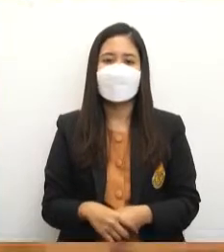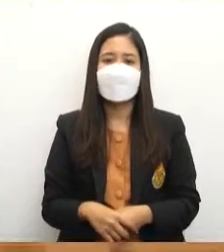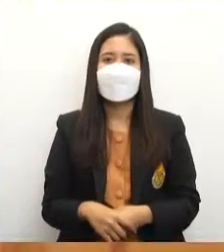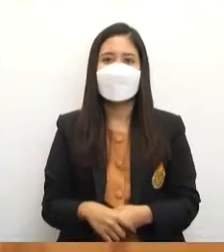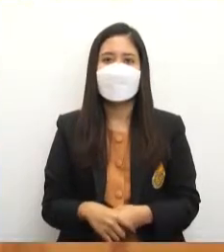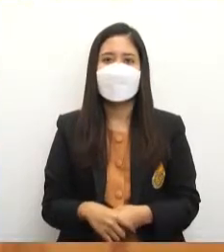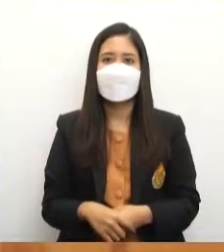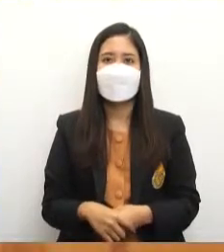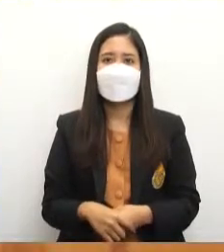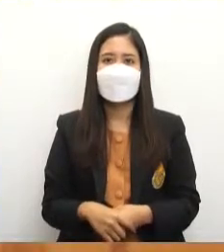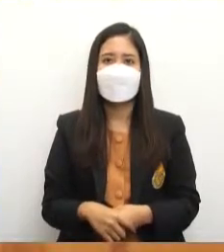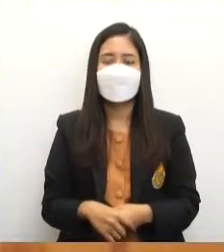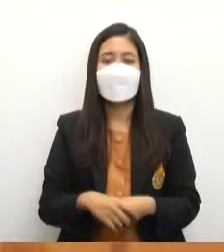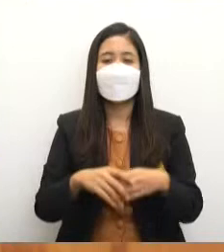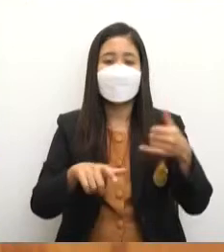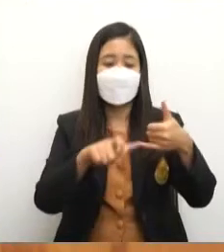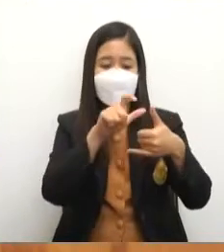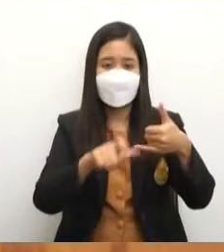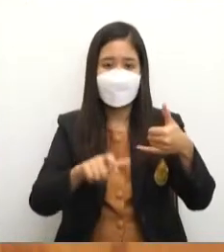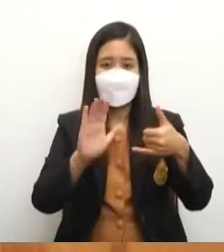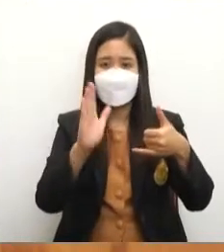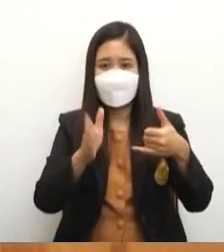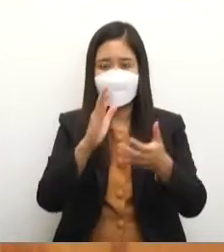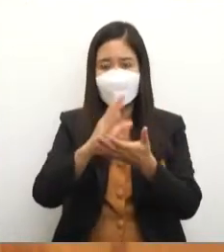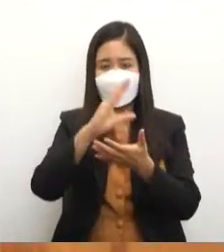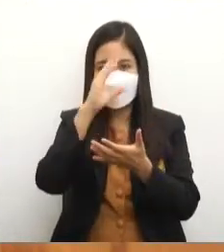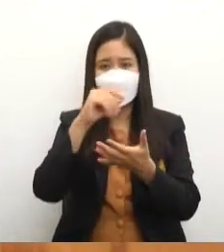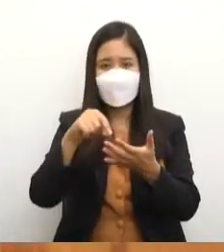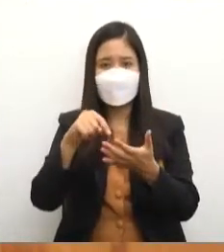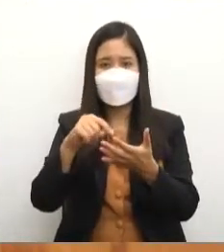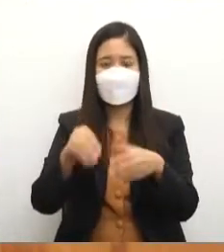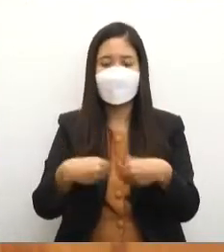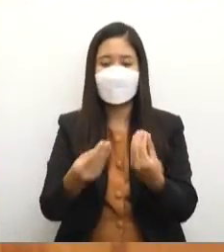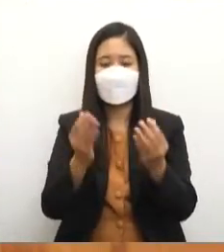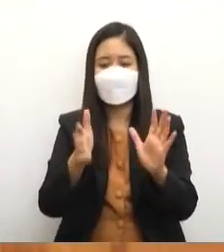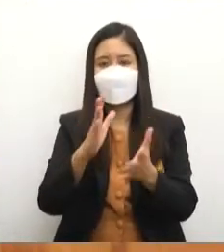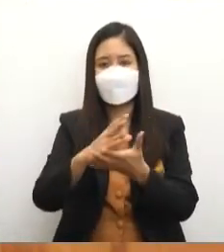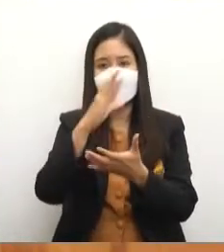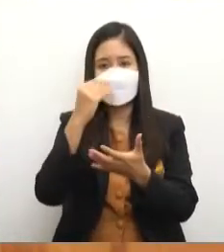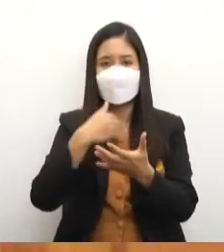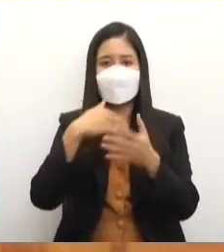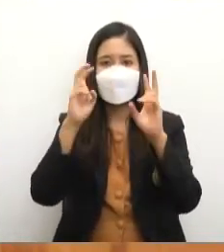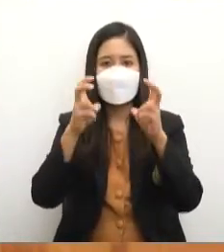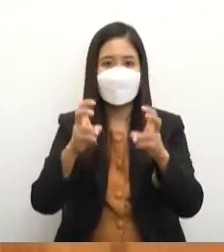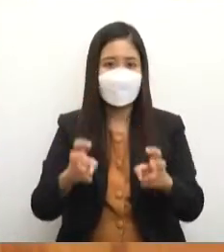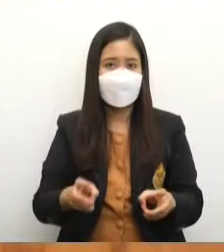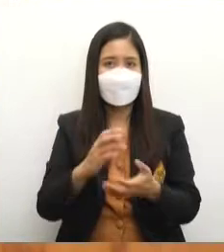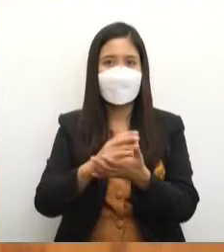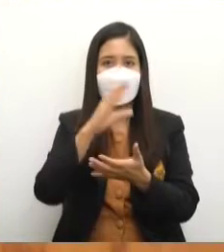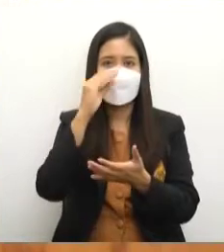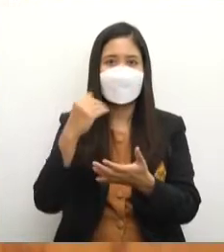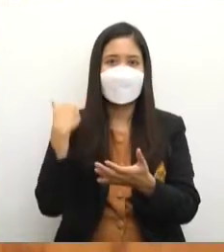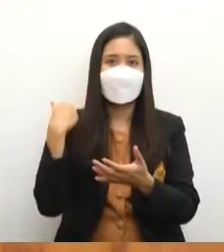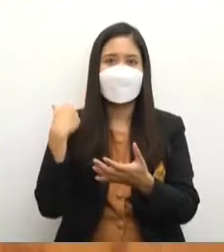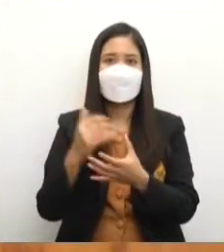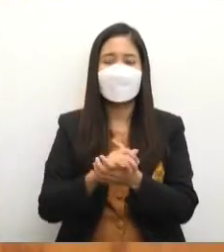สำหรับด้านคุณลักษณะก็คือของเราที่ประสบความสำเร็จเลยก็คือจะอยู่ในหัวข้ออยู่อย่างพอเพียงซึ่งเราจะจัดกิ